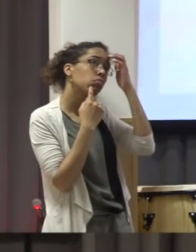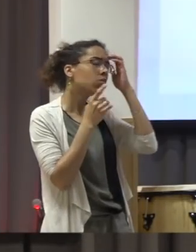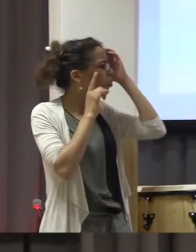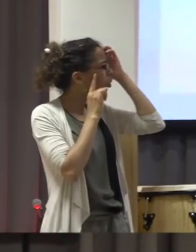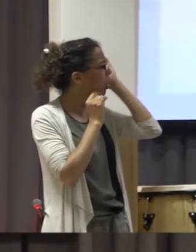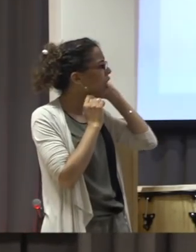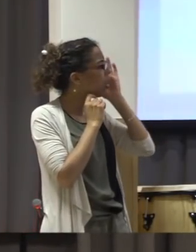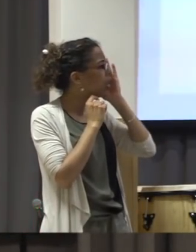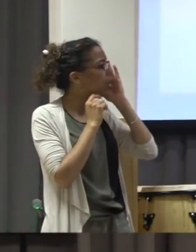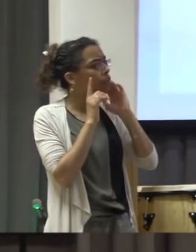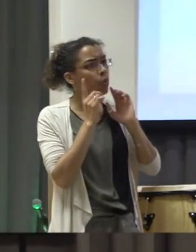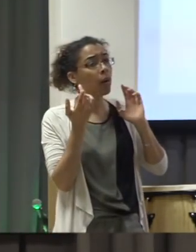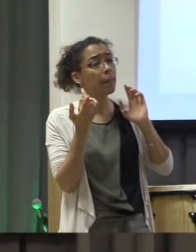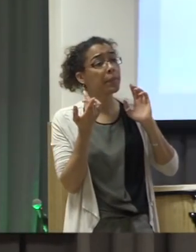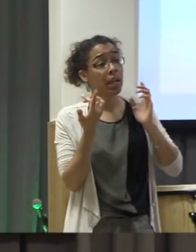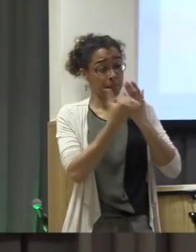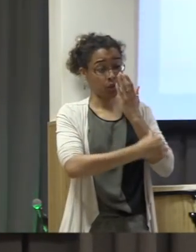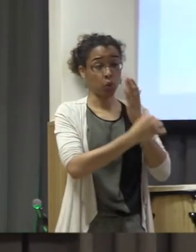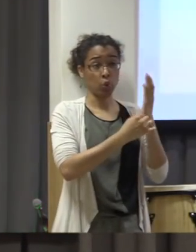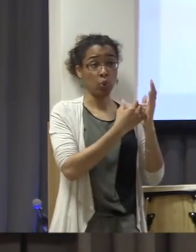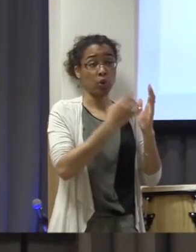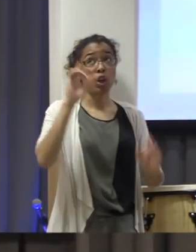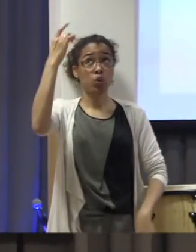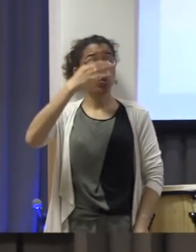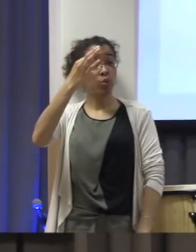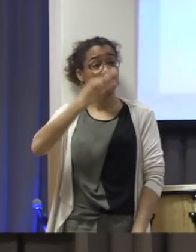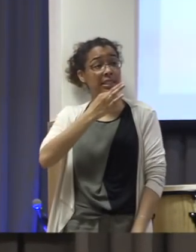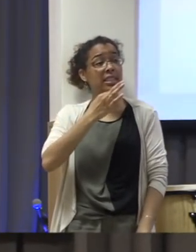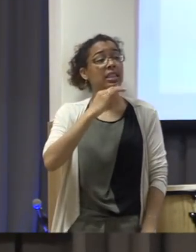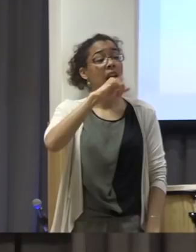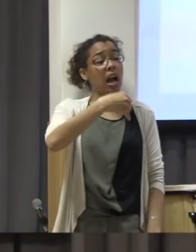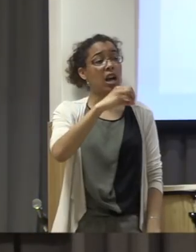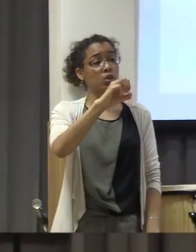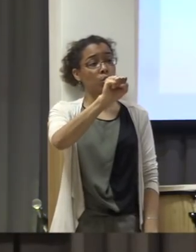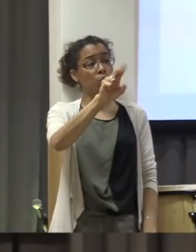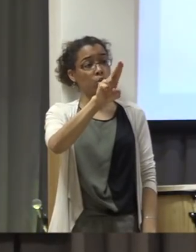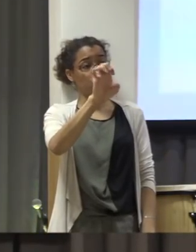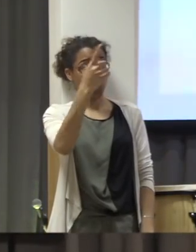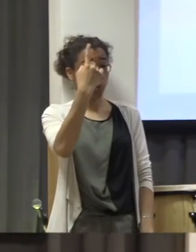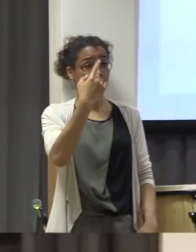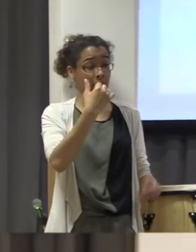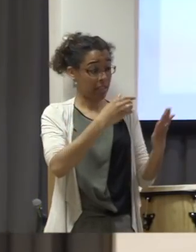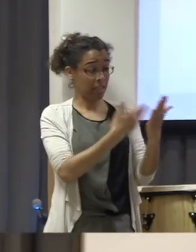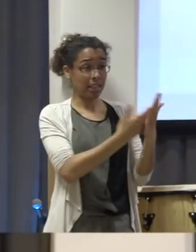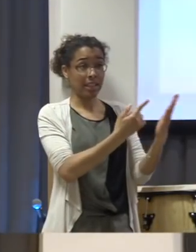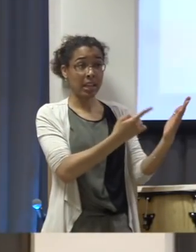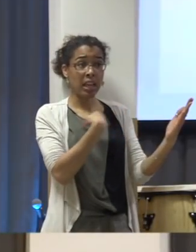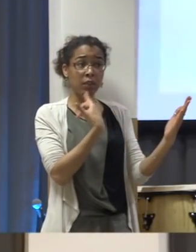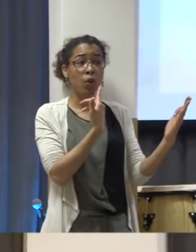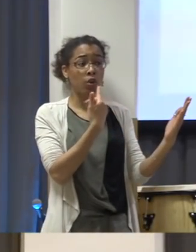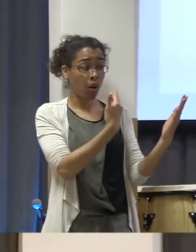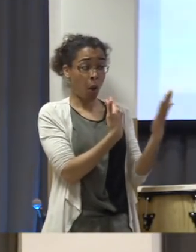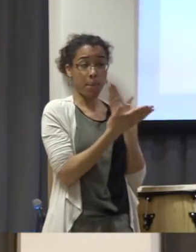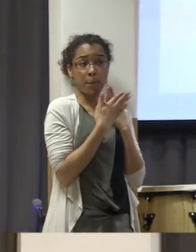pourquoi? Parce que Dieu dit à Josué que ces livres ne s'éloignent pas de ta